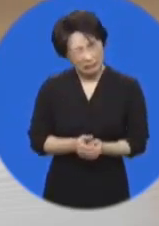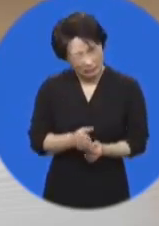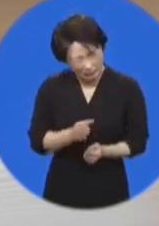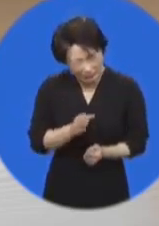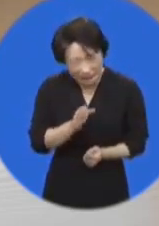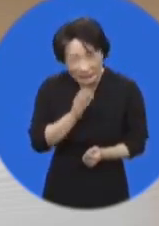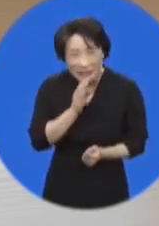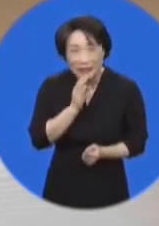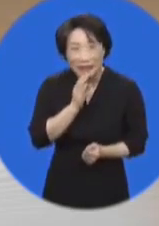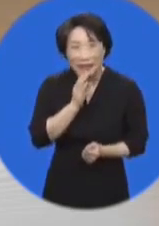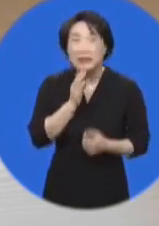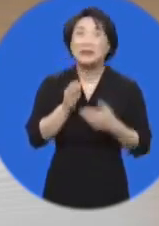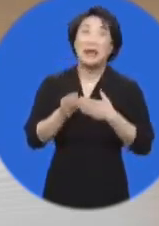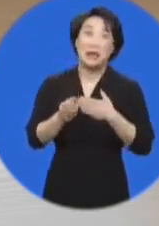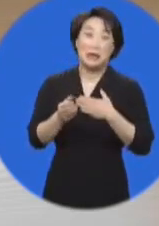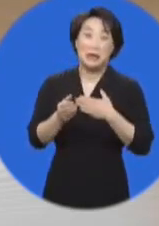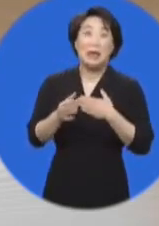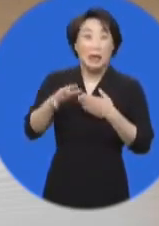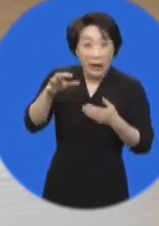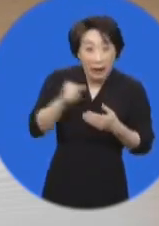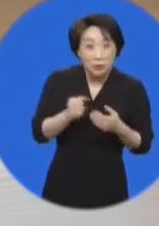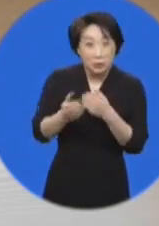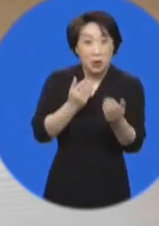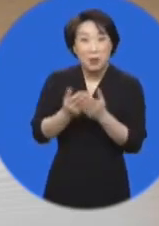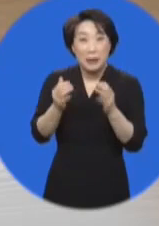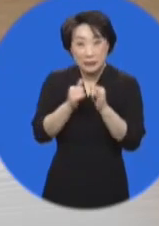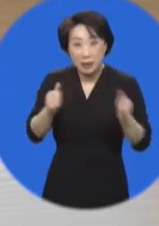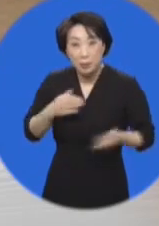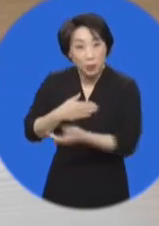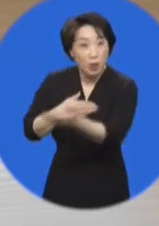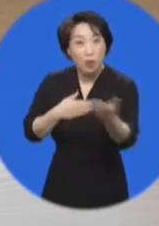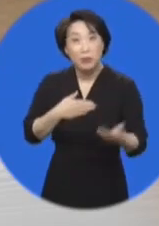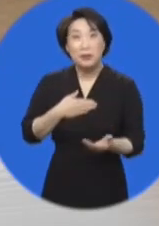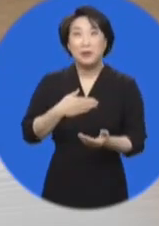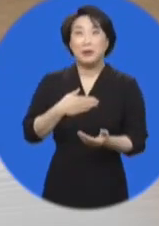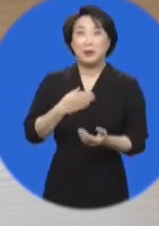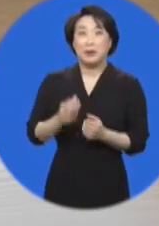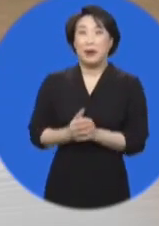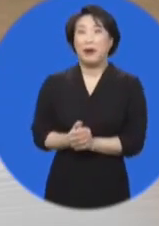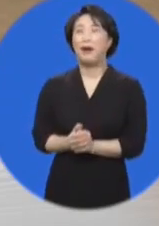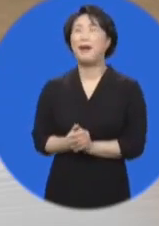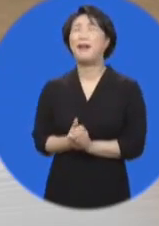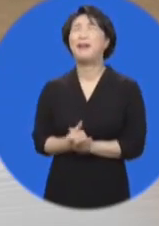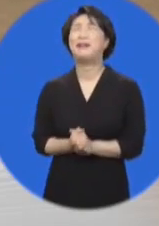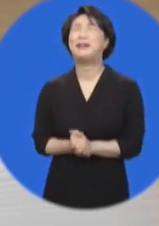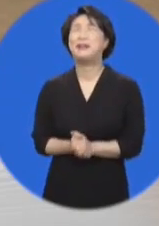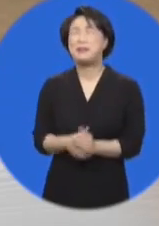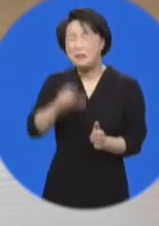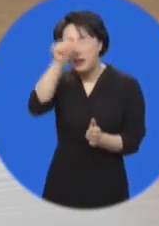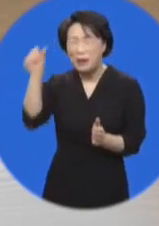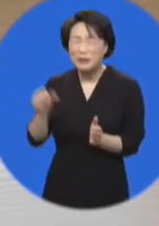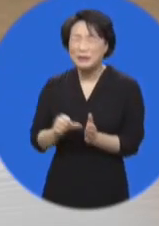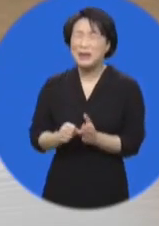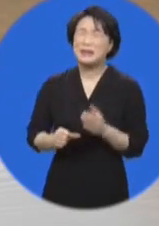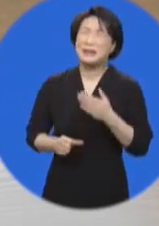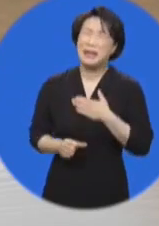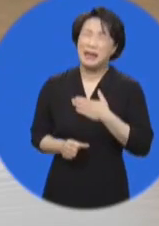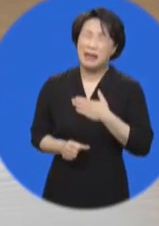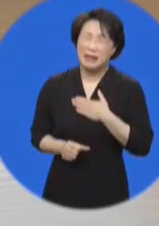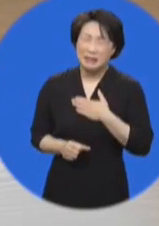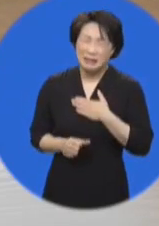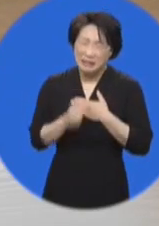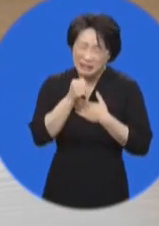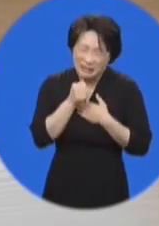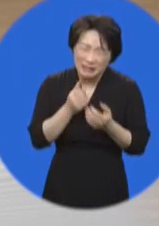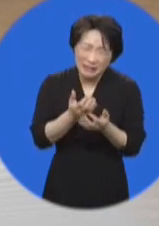진짜로 받았다고 가지고 경험하는 사람은 내 평생에 깡통을